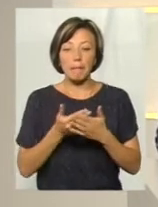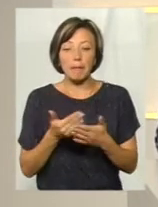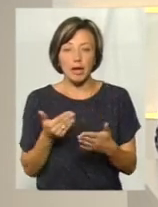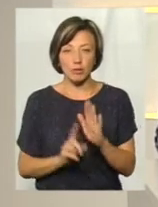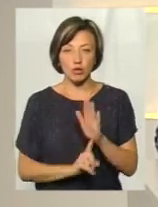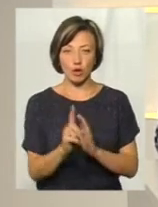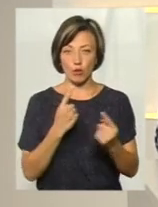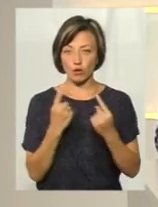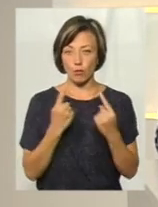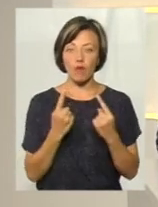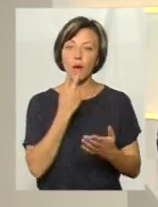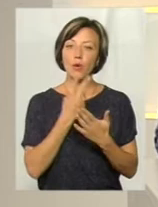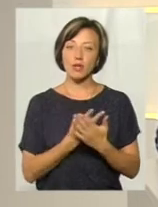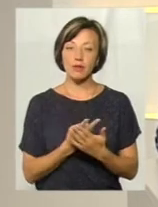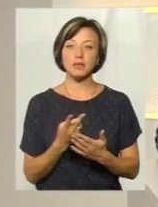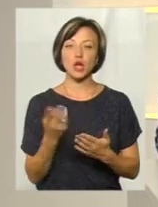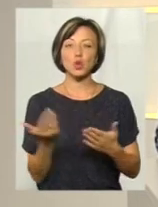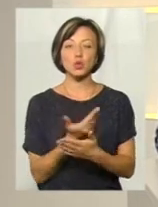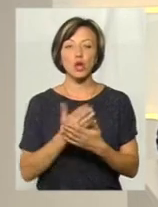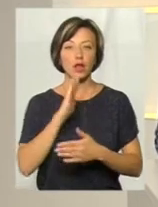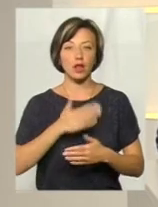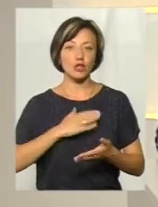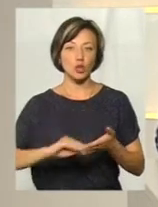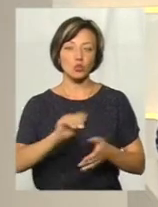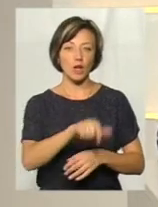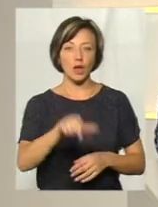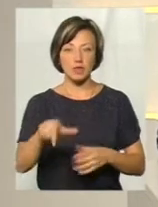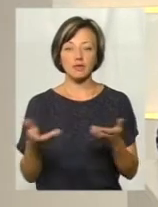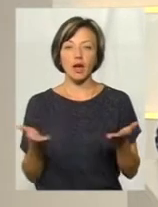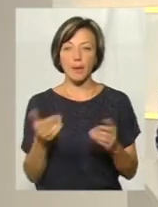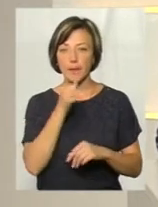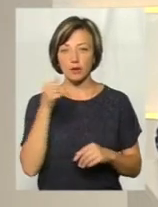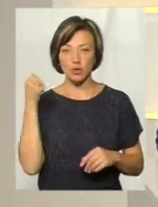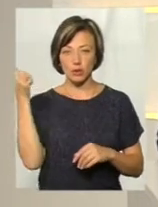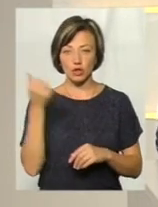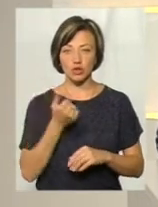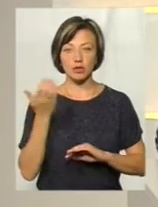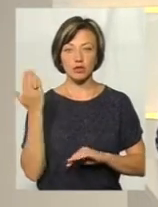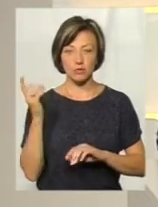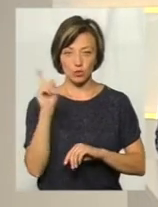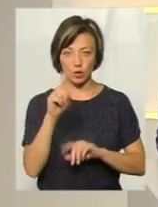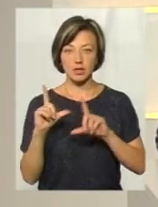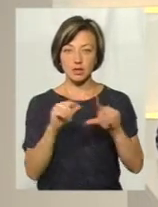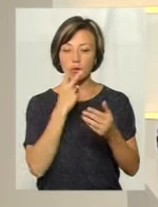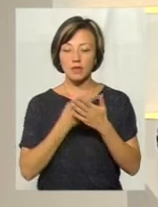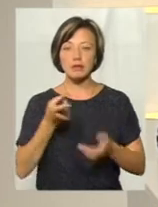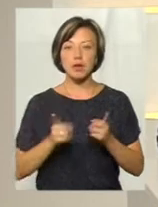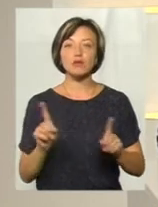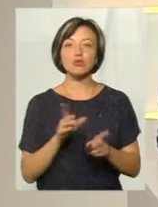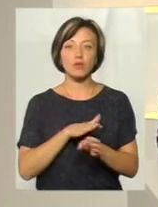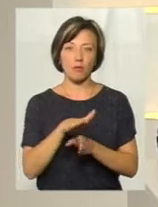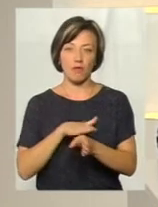приступимо до нашої розмови, ми подивимося якраз сюжет наших журналістів, які минулого тижня туди з'їздили, і подивимося, що там насправді